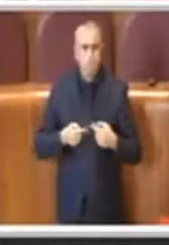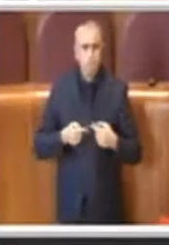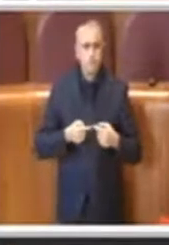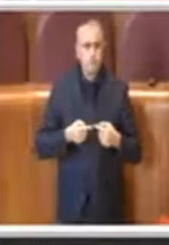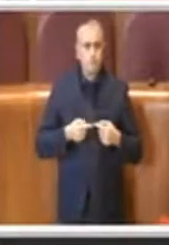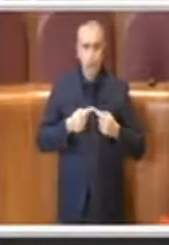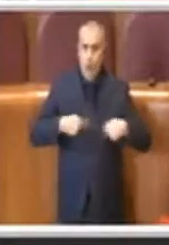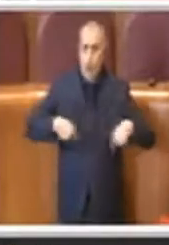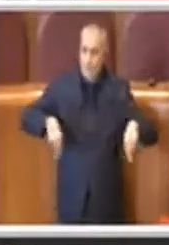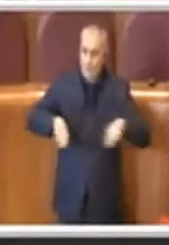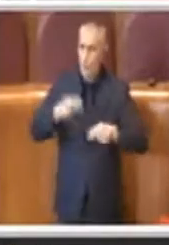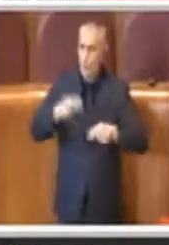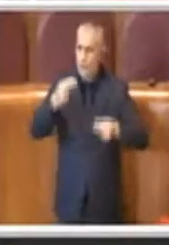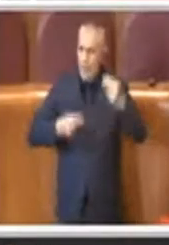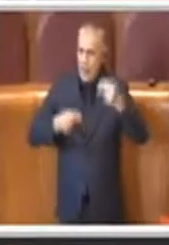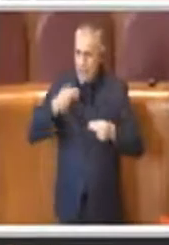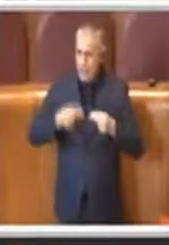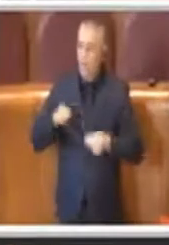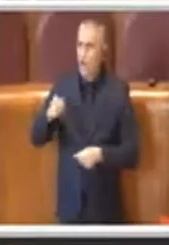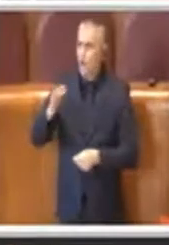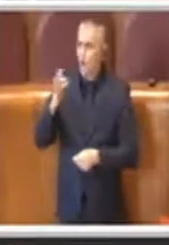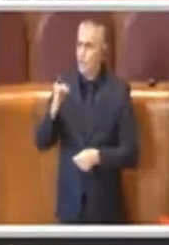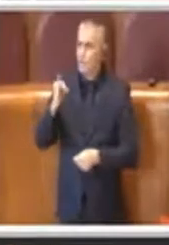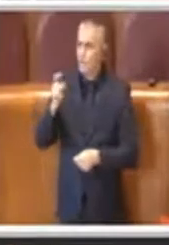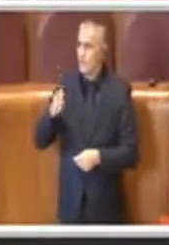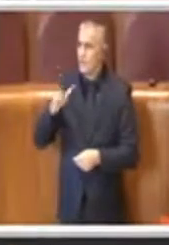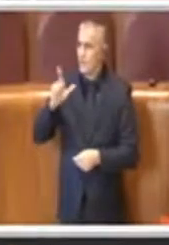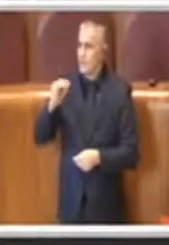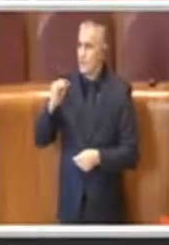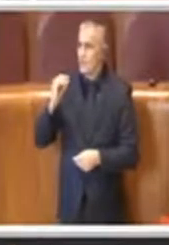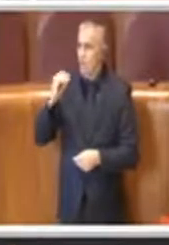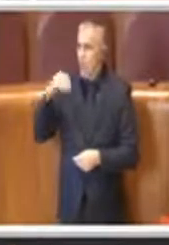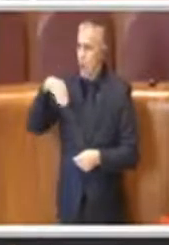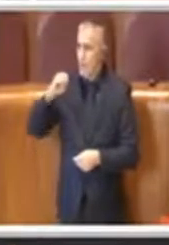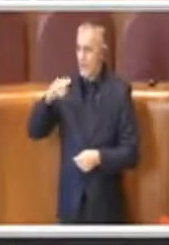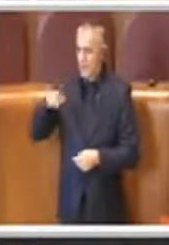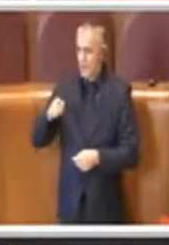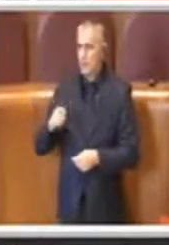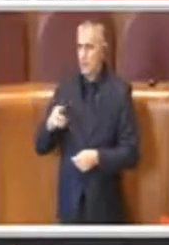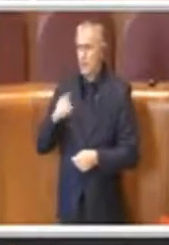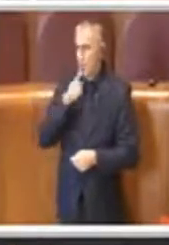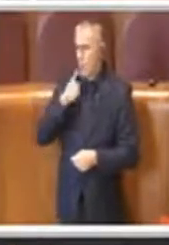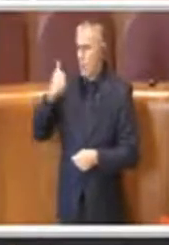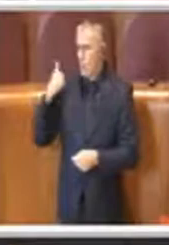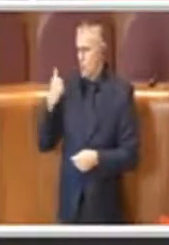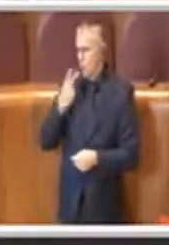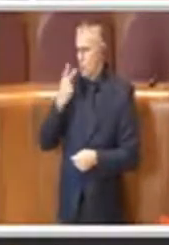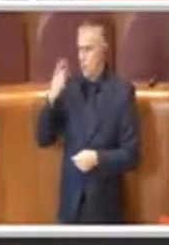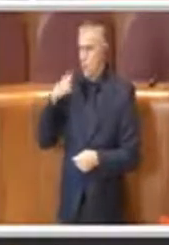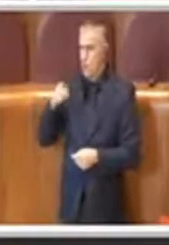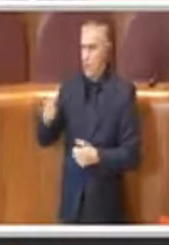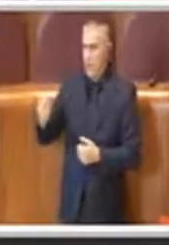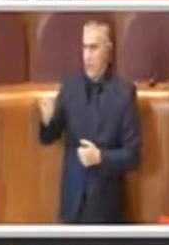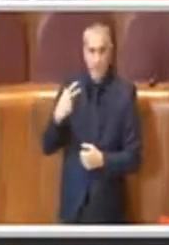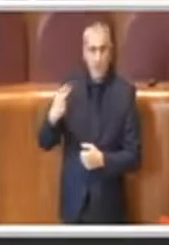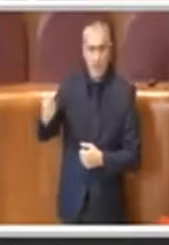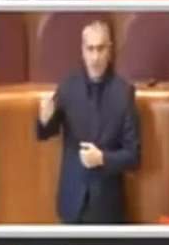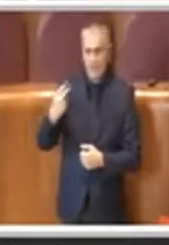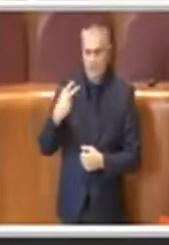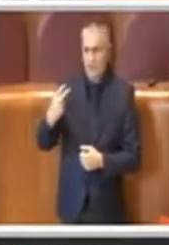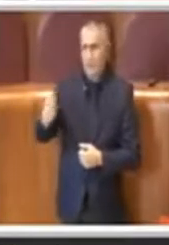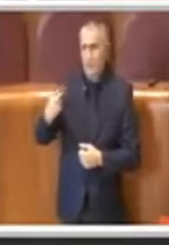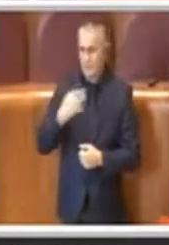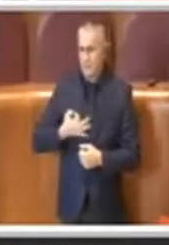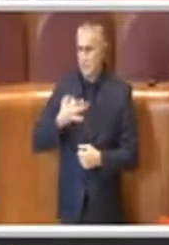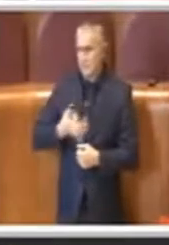Commissione Bilancio il consigliere Figliomeni che da circa un anno o due va segnalando insomma, alcuni debiti